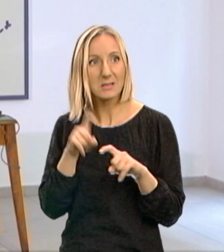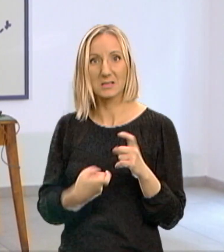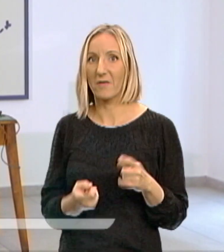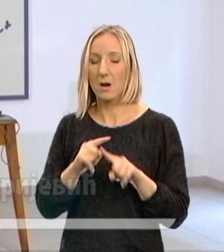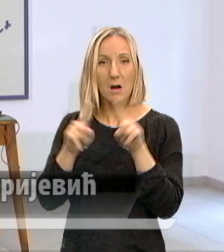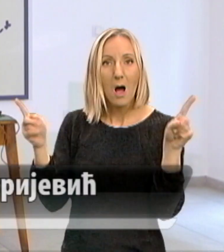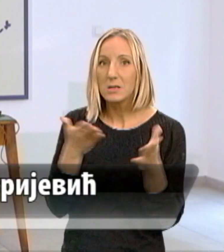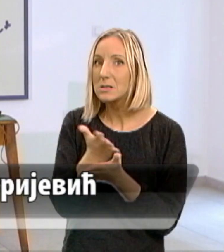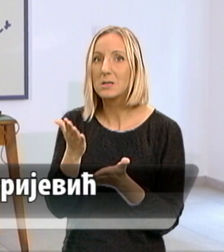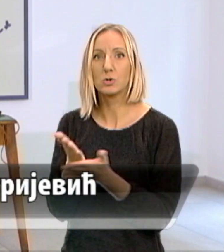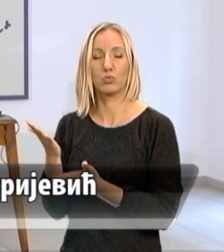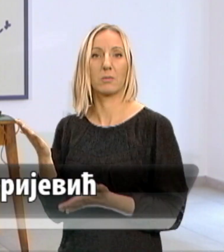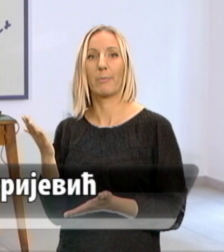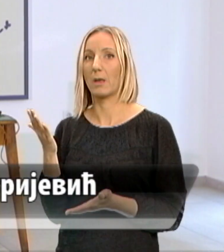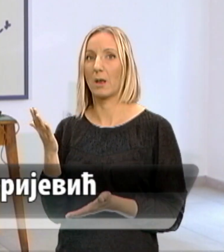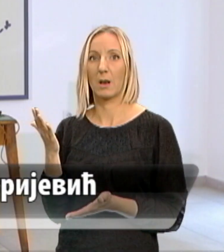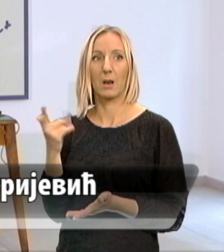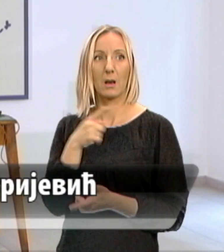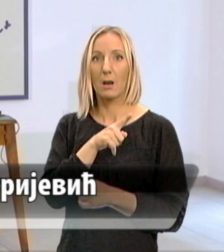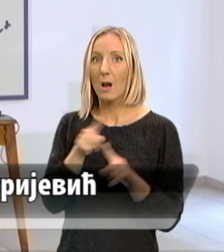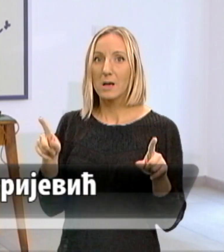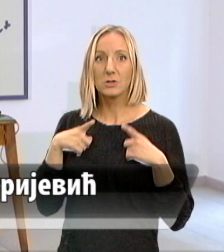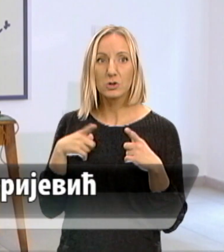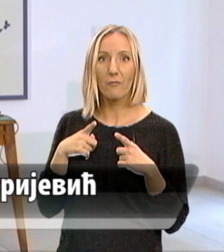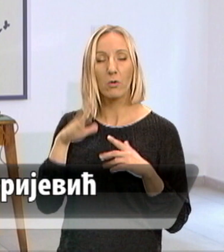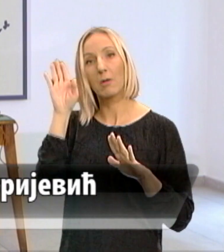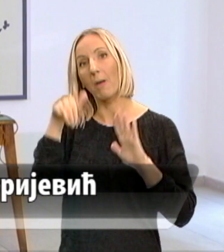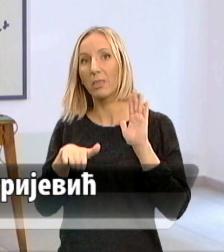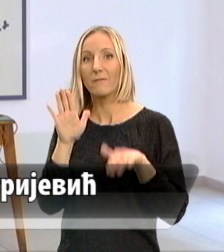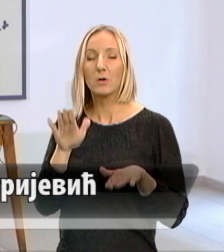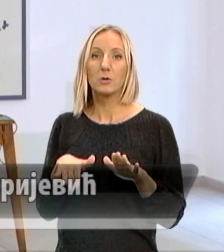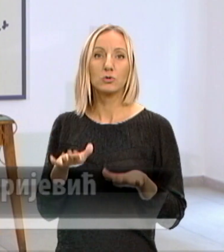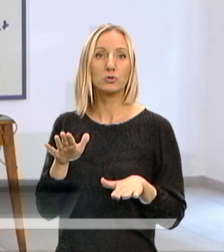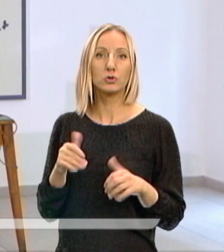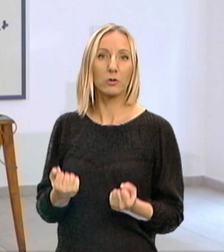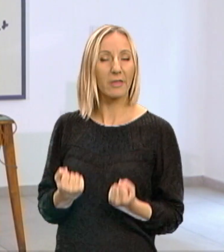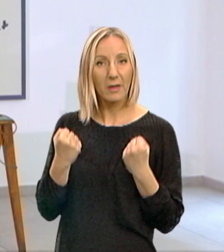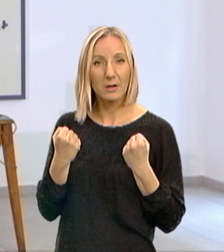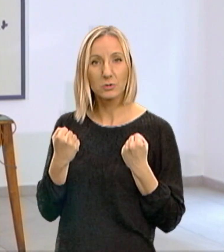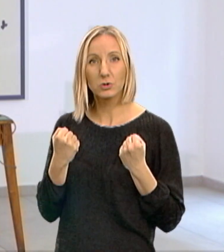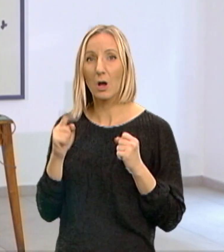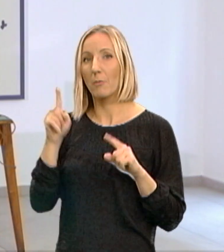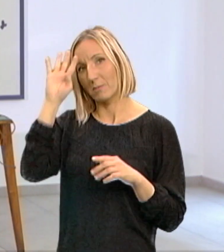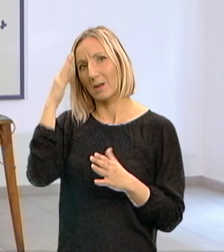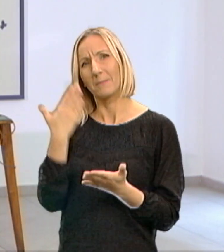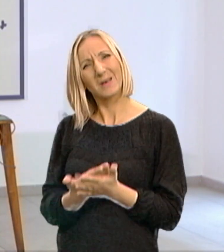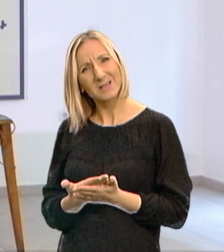sudbine koje su manje ili više teške, ali moram da priznam da mi se nametnuo jedan